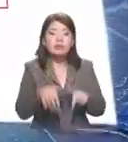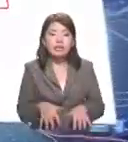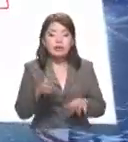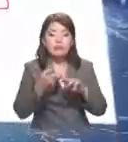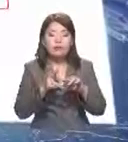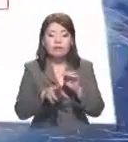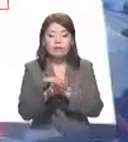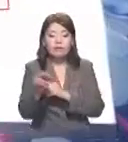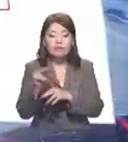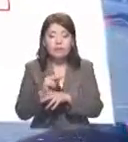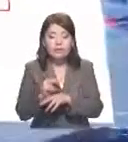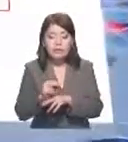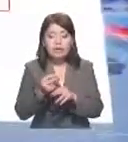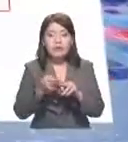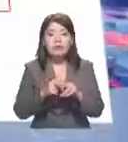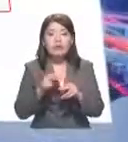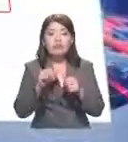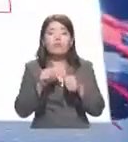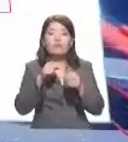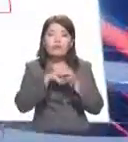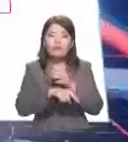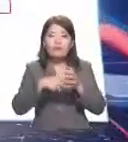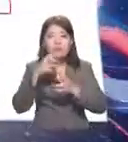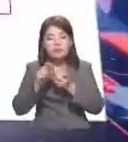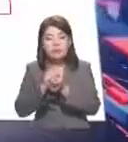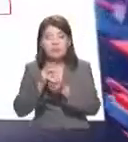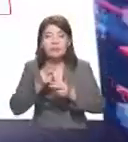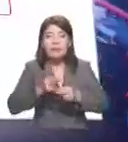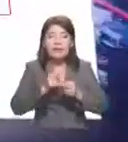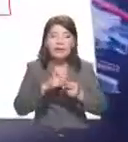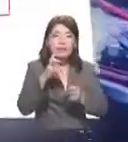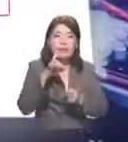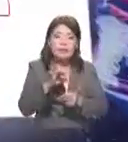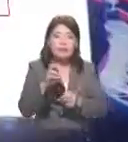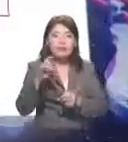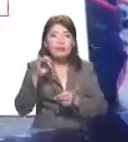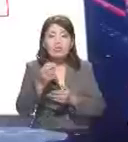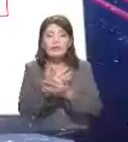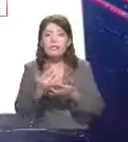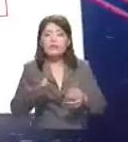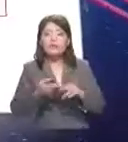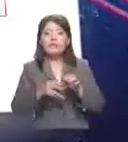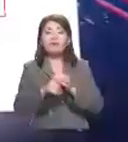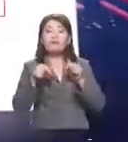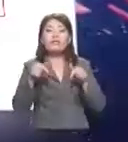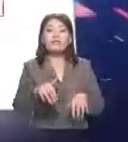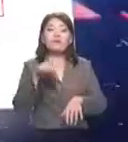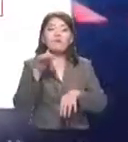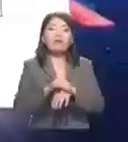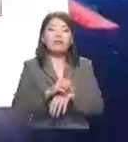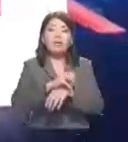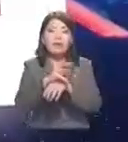необходимость диверсификации экономики, особенно в области глубокой переработки металлов, нефти, газа и урана, вероятно, окажется решающим фактором в